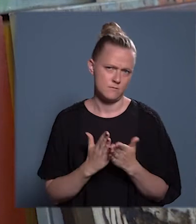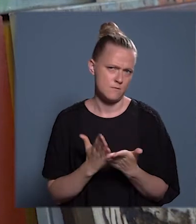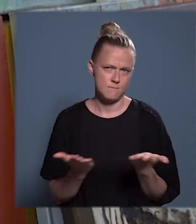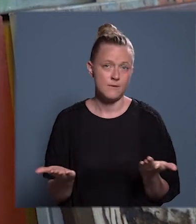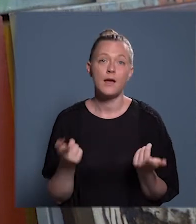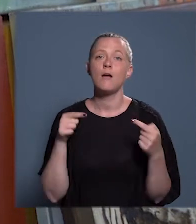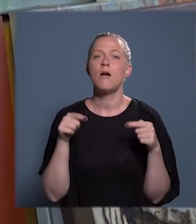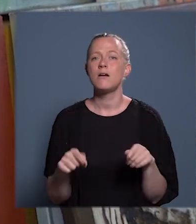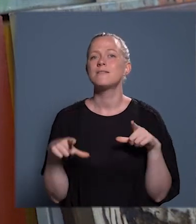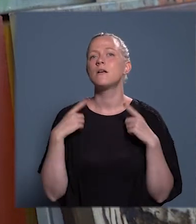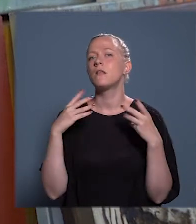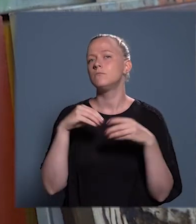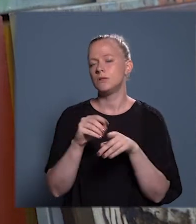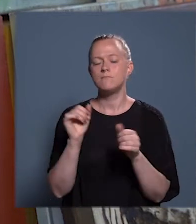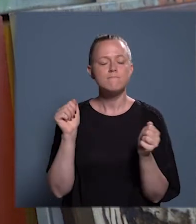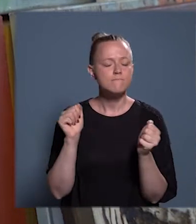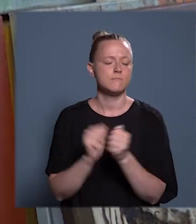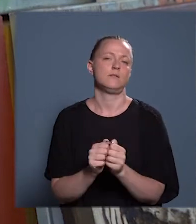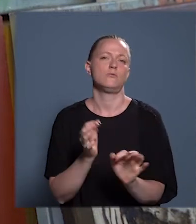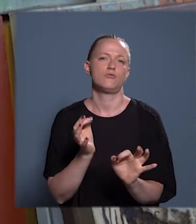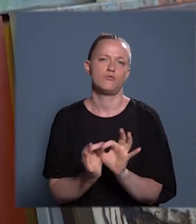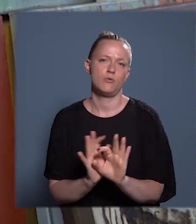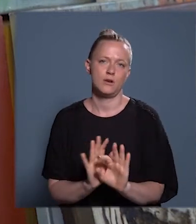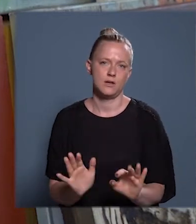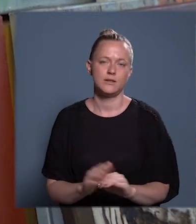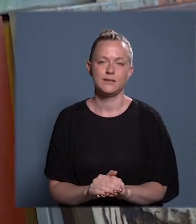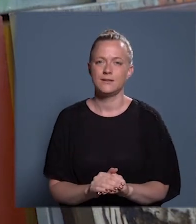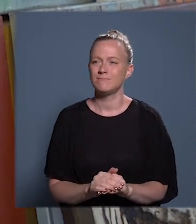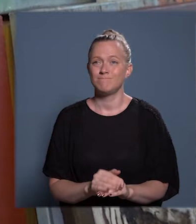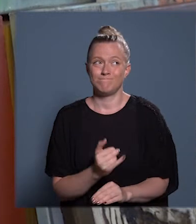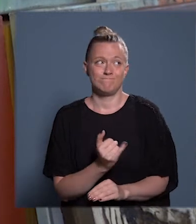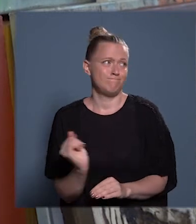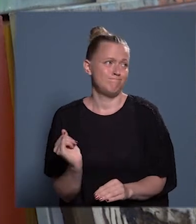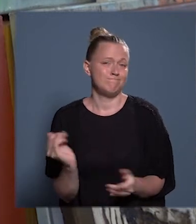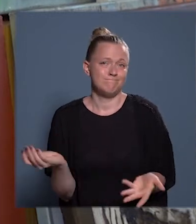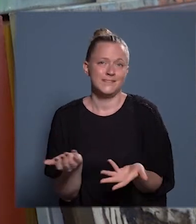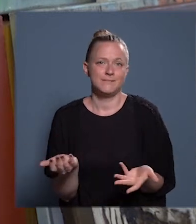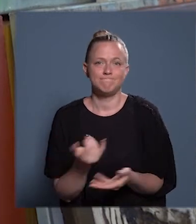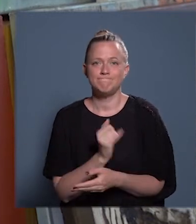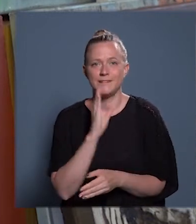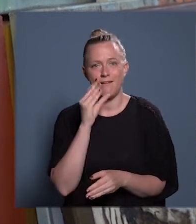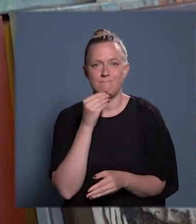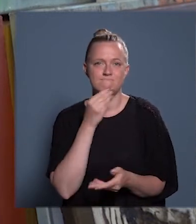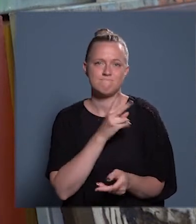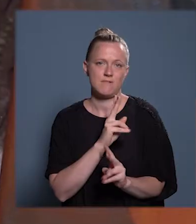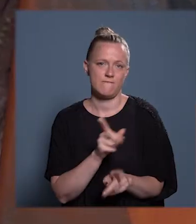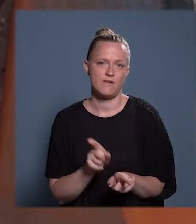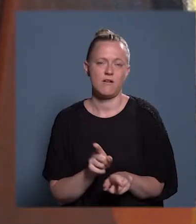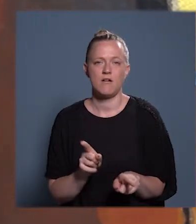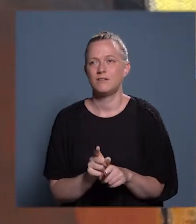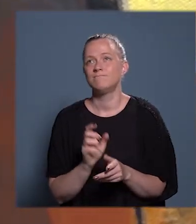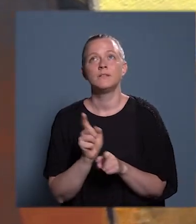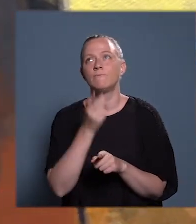az életében biztos, hogy történtek. Szinte minden dolgok, szinte minden embernek egy regény az